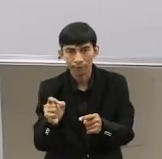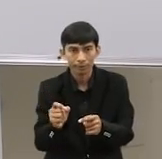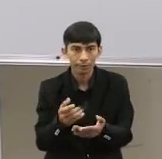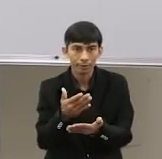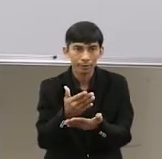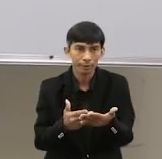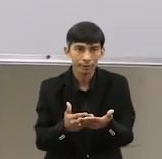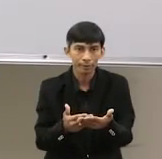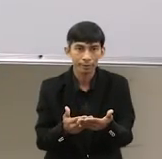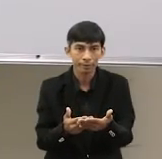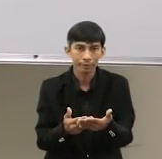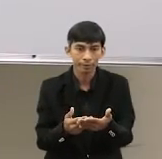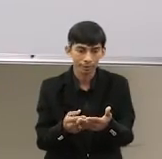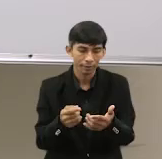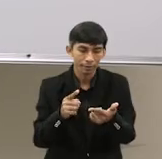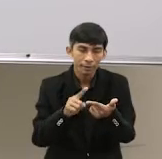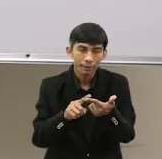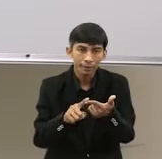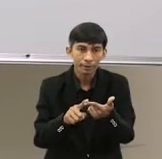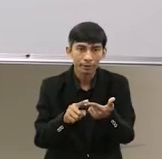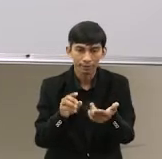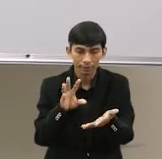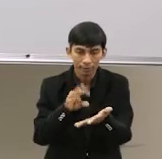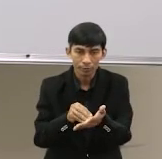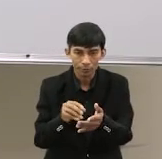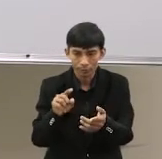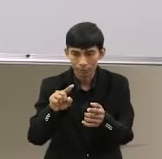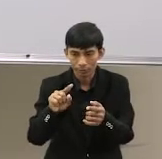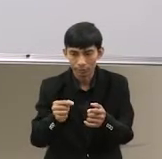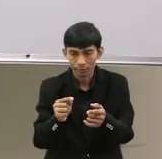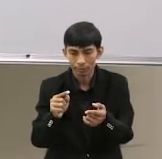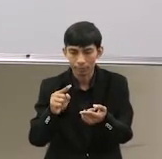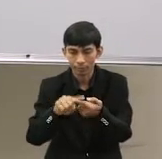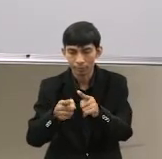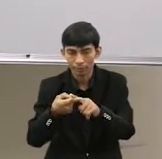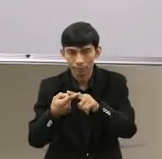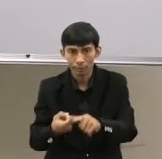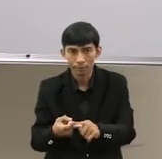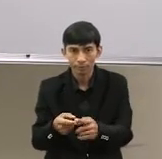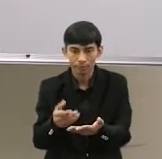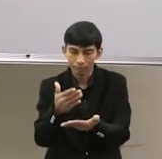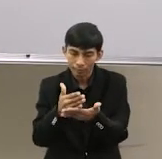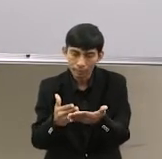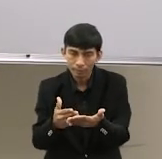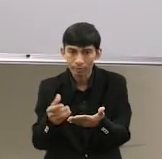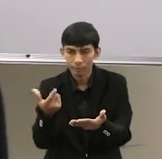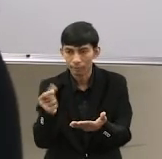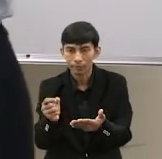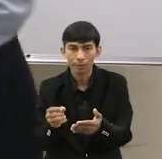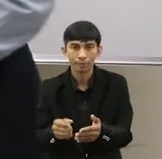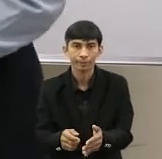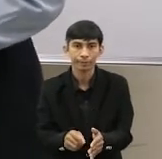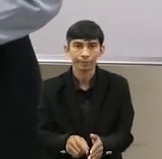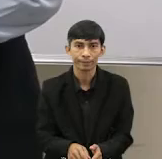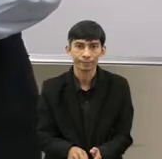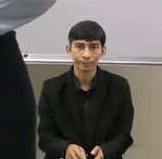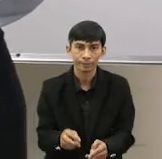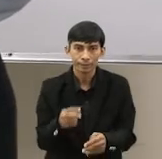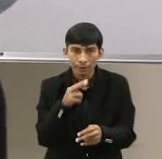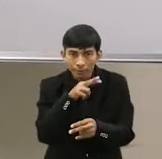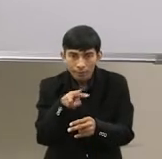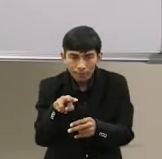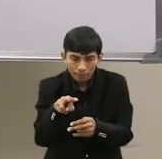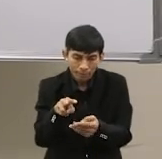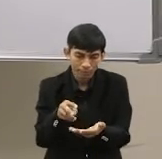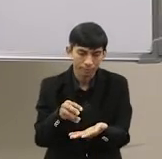ấy có chia chấm nôn tua sập hết hết hết đọp đây chà tài tiền pin đất tha máy tiền pin đất tha tao